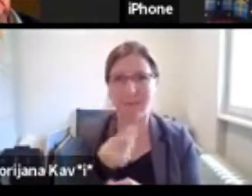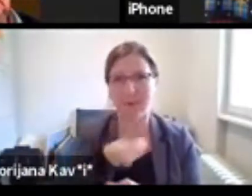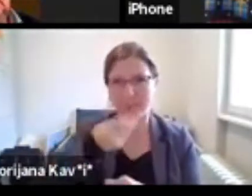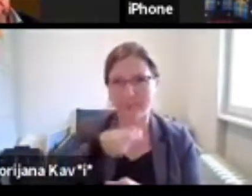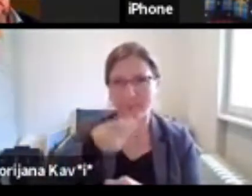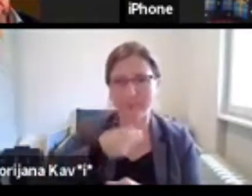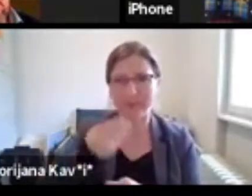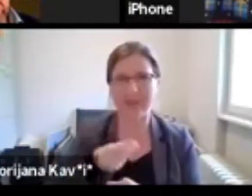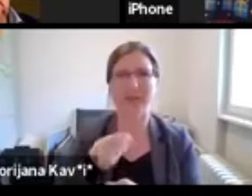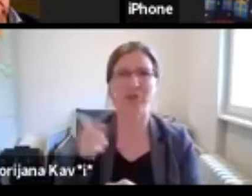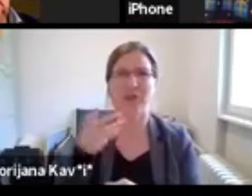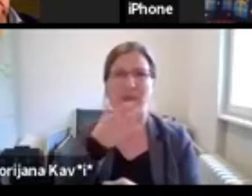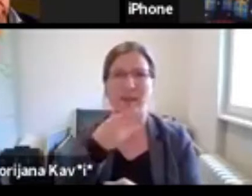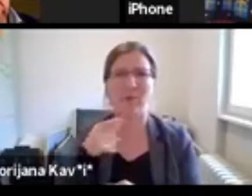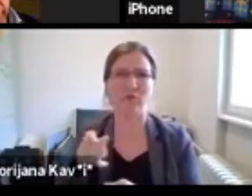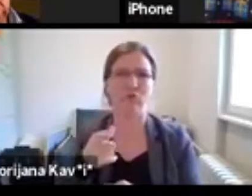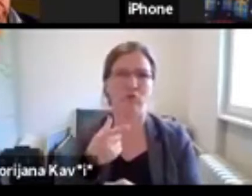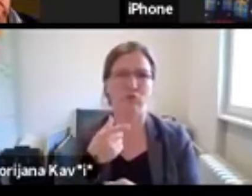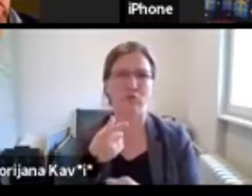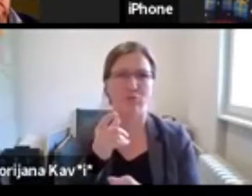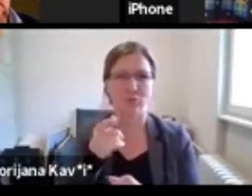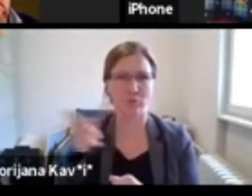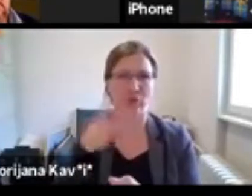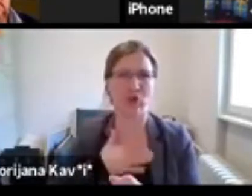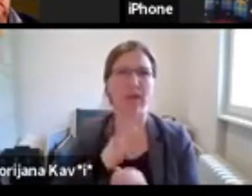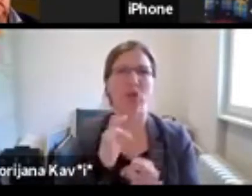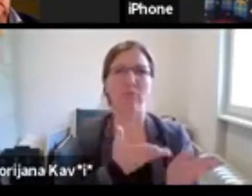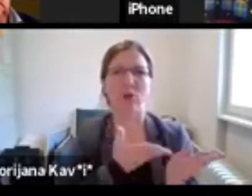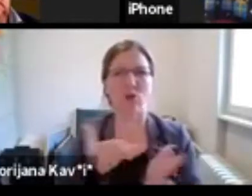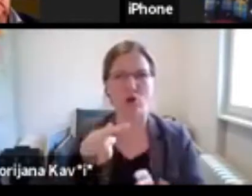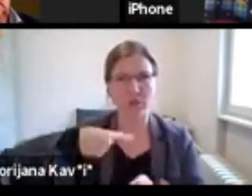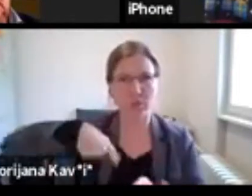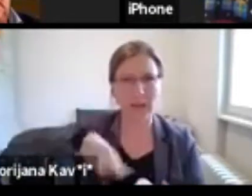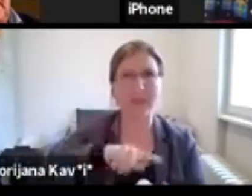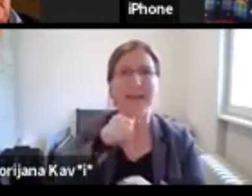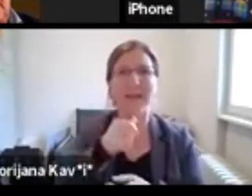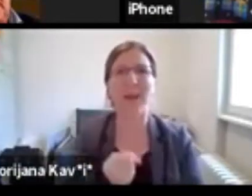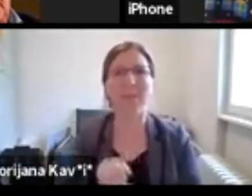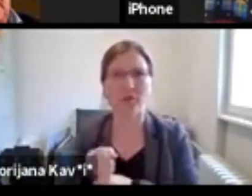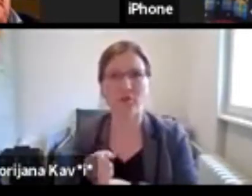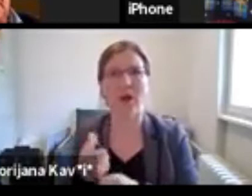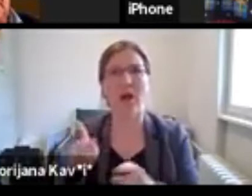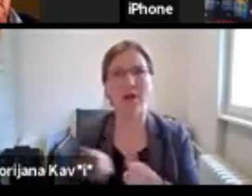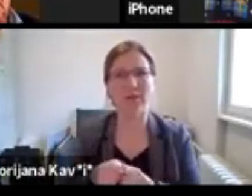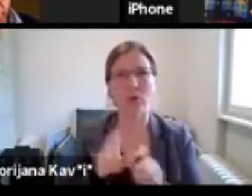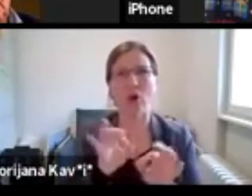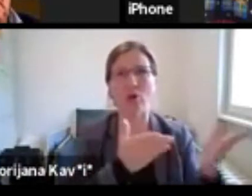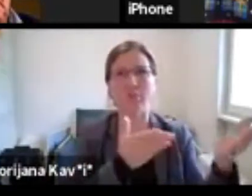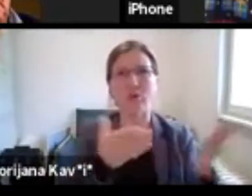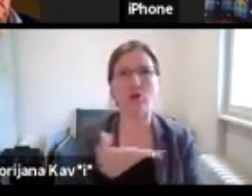zapravo dobrodošlice svima nama, podrške svima nama, ali dobrodošlice svima onima koji nas prate